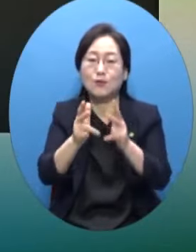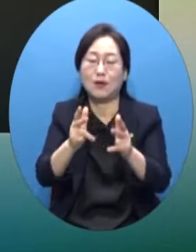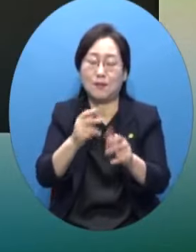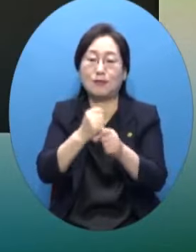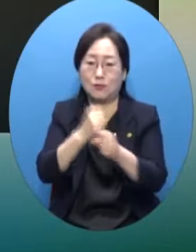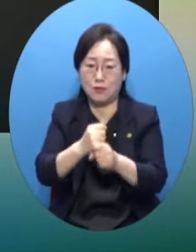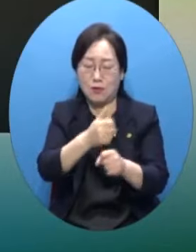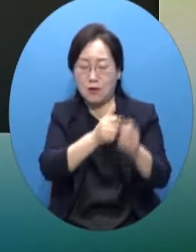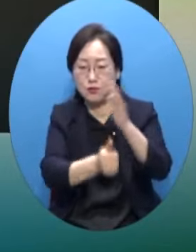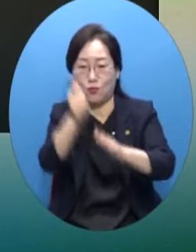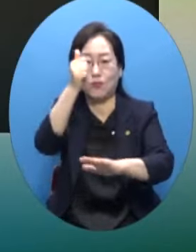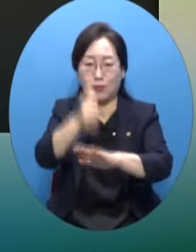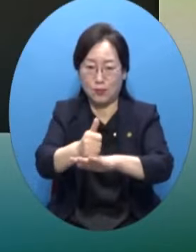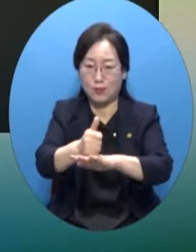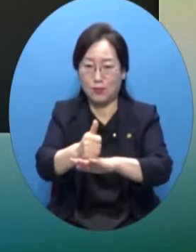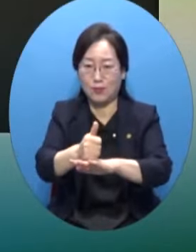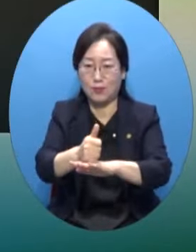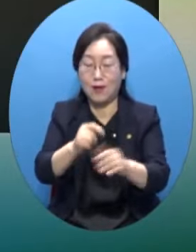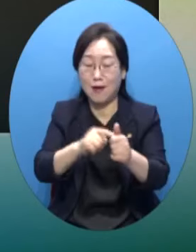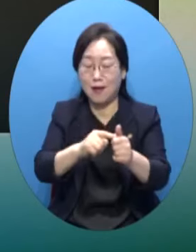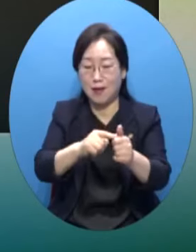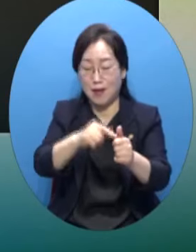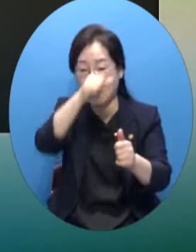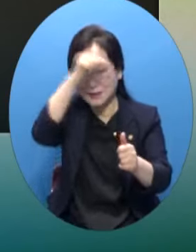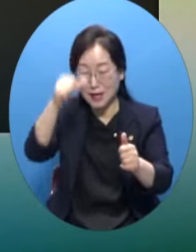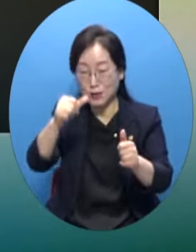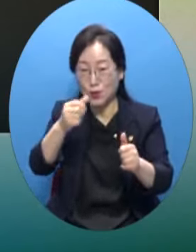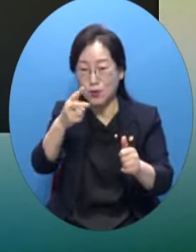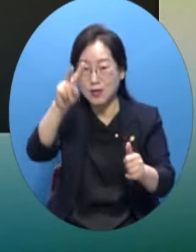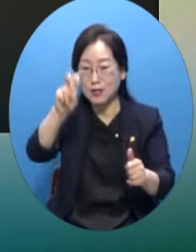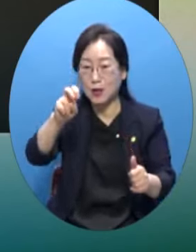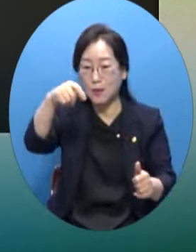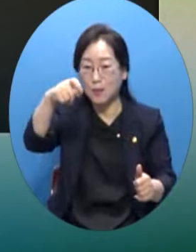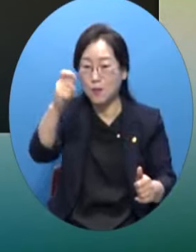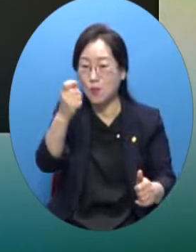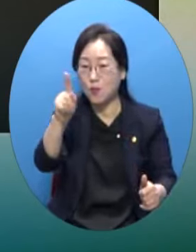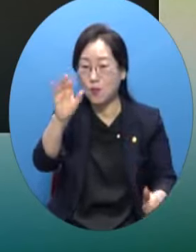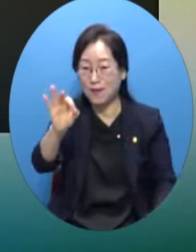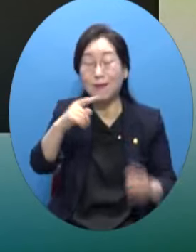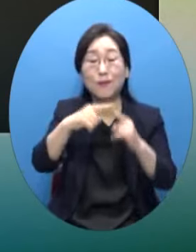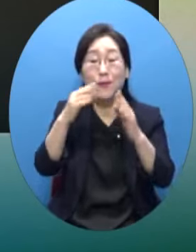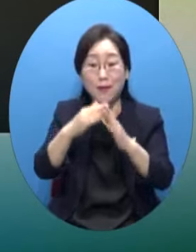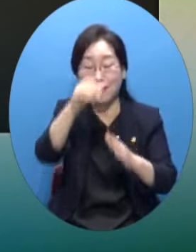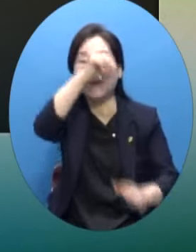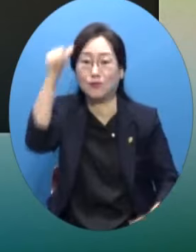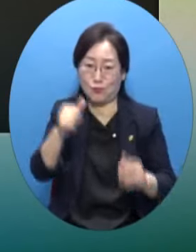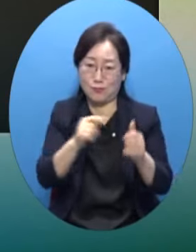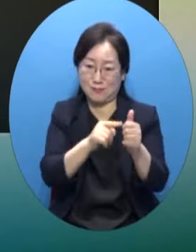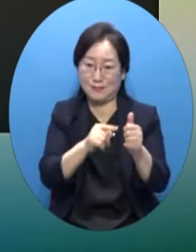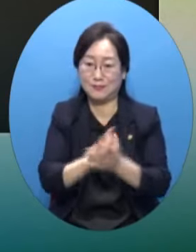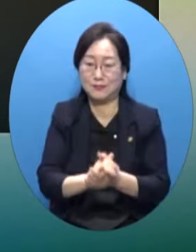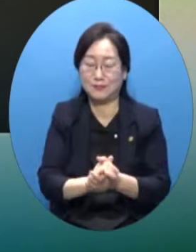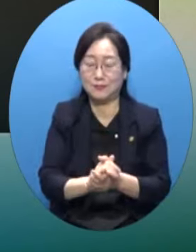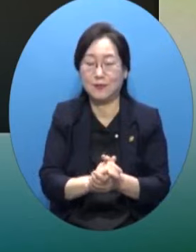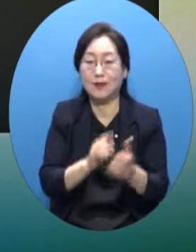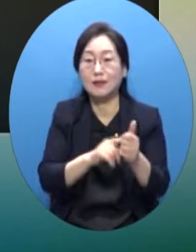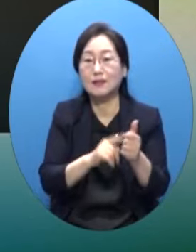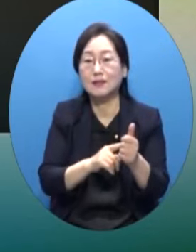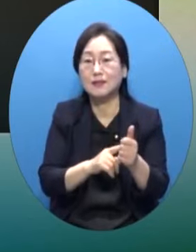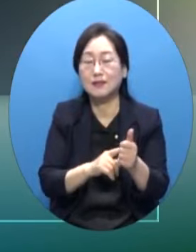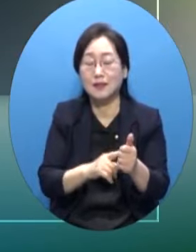성공을 거두신 우리 예수교 장로교의 염광교 장로님이신데요. 회사 이름이